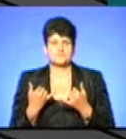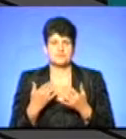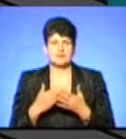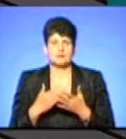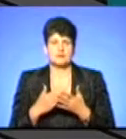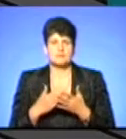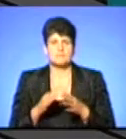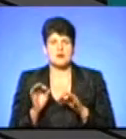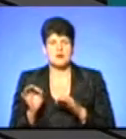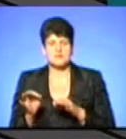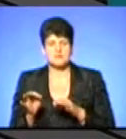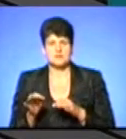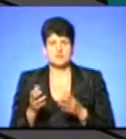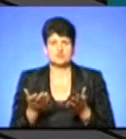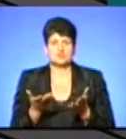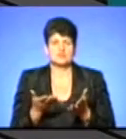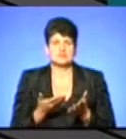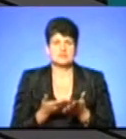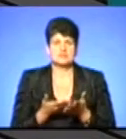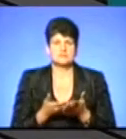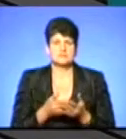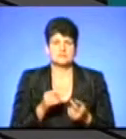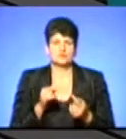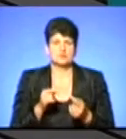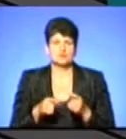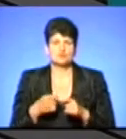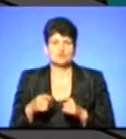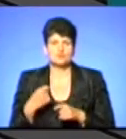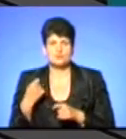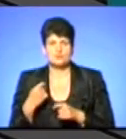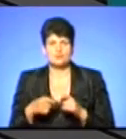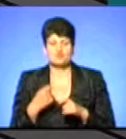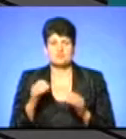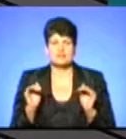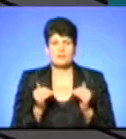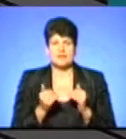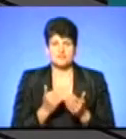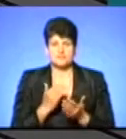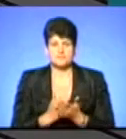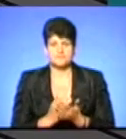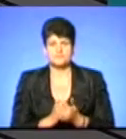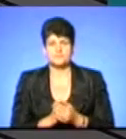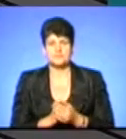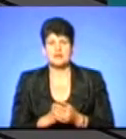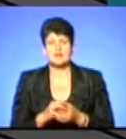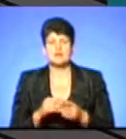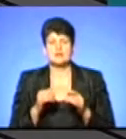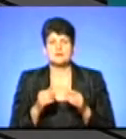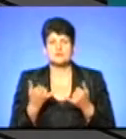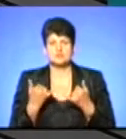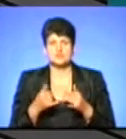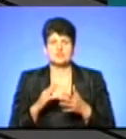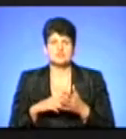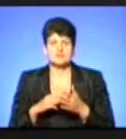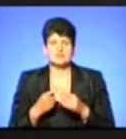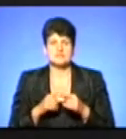є правильними, і вони десь запобігають тому, що порушників все менше і менше після того, як їх оштрафують? Ну, діючі штрафи на даний період,